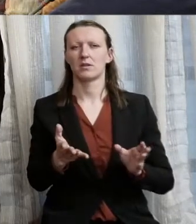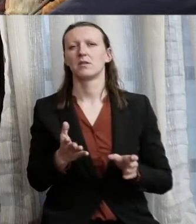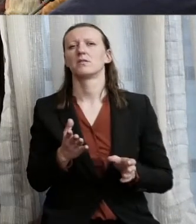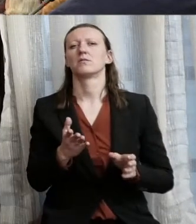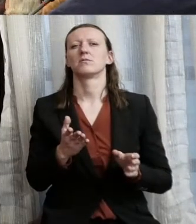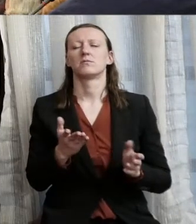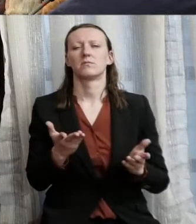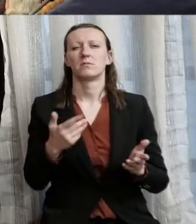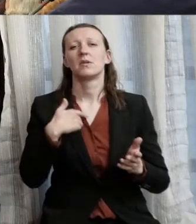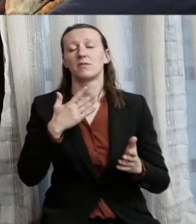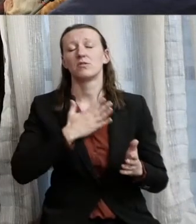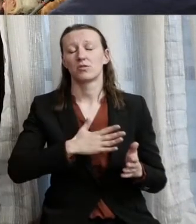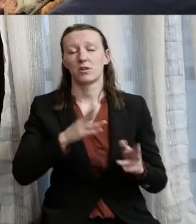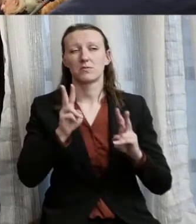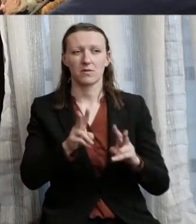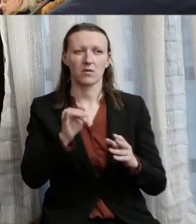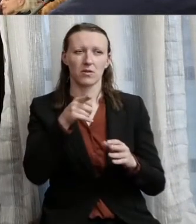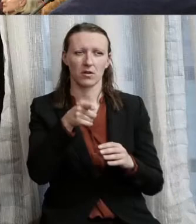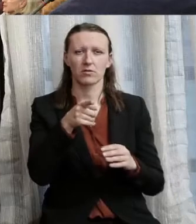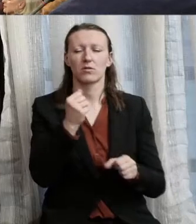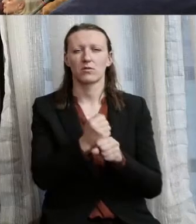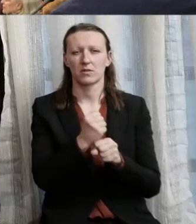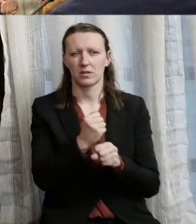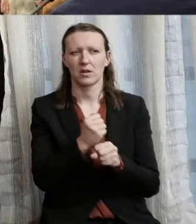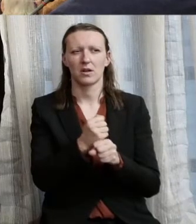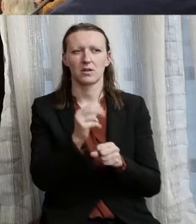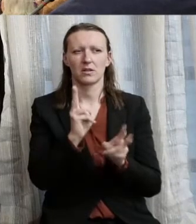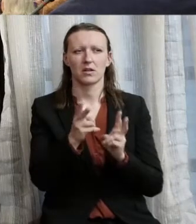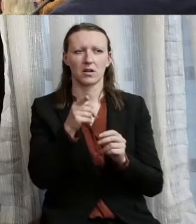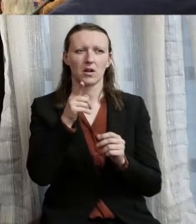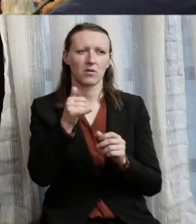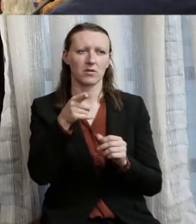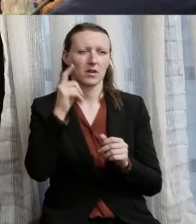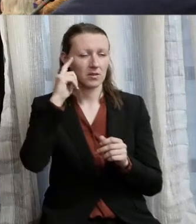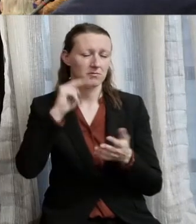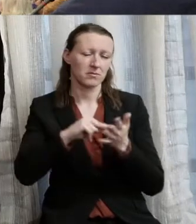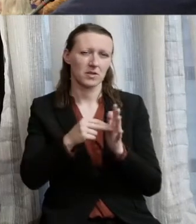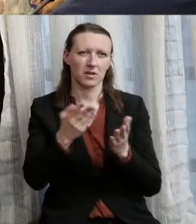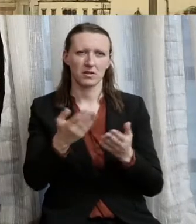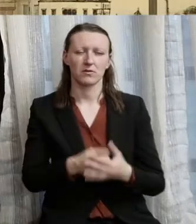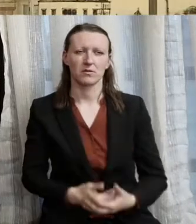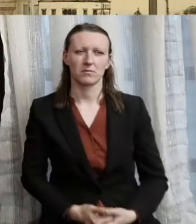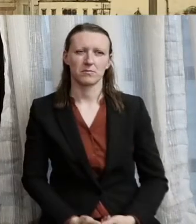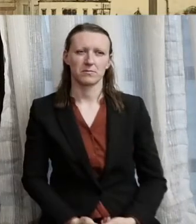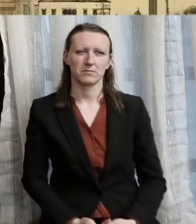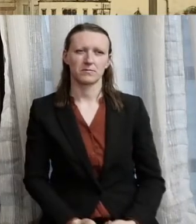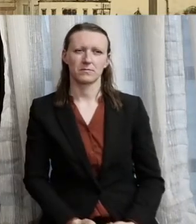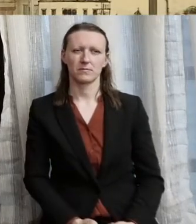da mi bi voljeli zaista da to funkcionira na način kako je i zamišljeno. Evo.